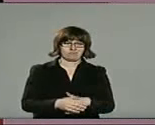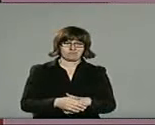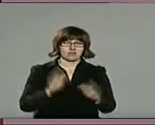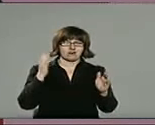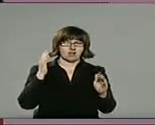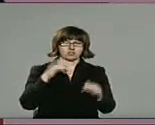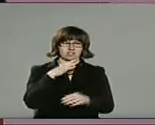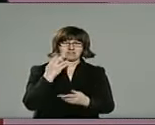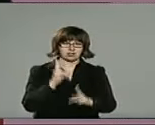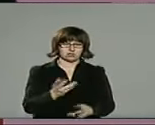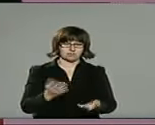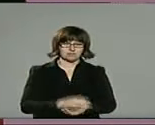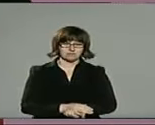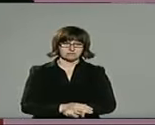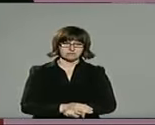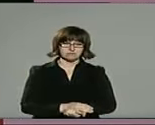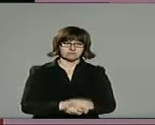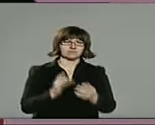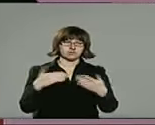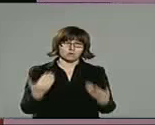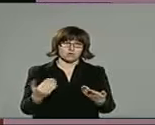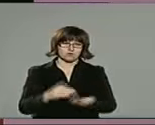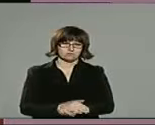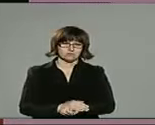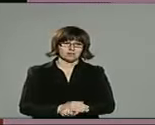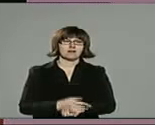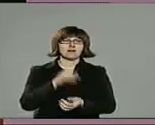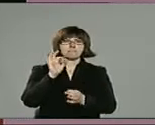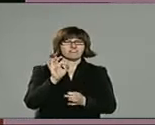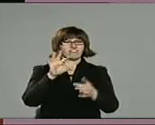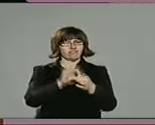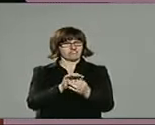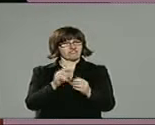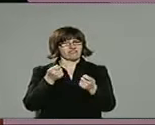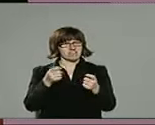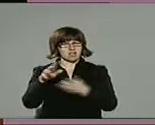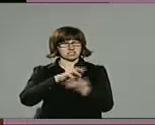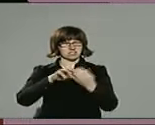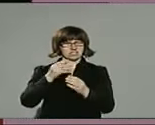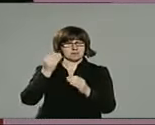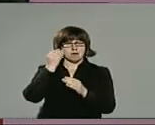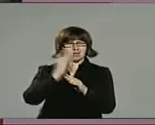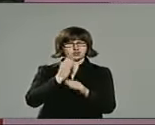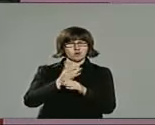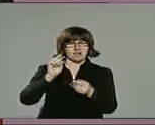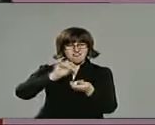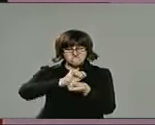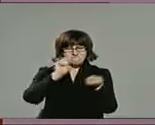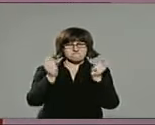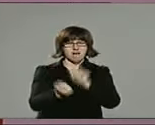Klatschen nicht ganz so viele jetzt. Ist aber so. Gerade aus der zurückliegenden Finanzkrise haben wir gelernt, für den Wandel in